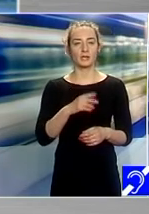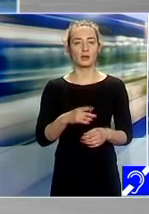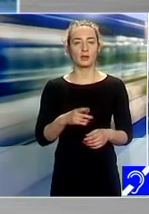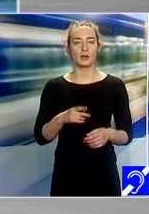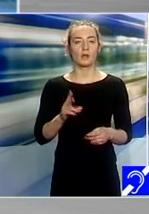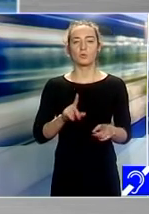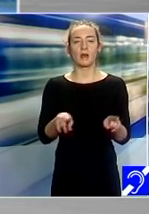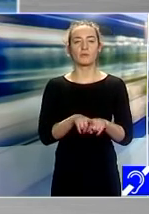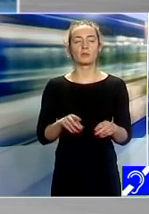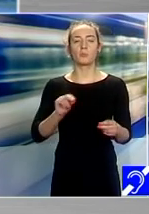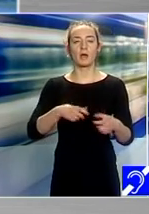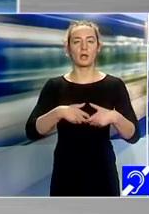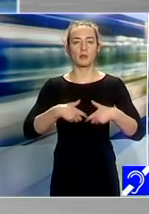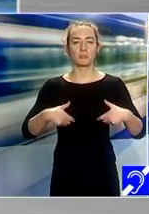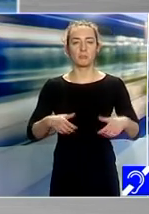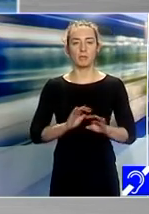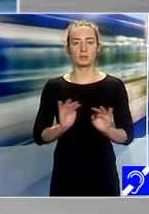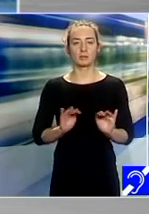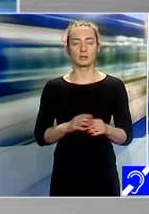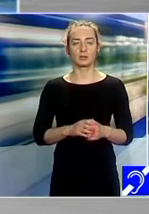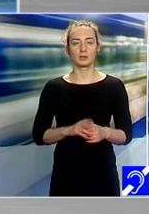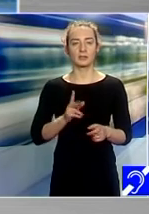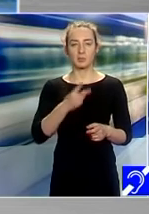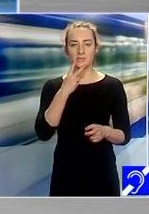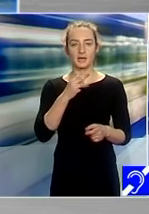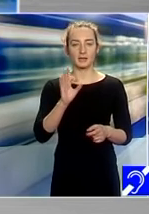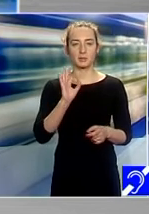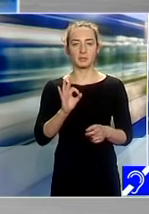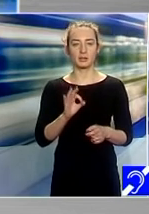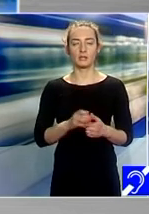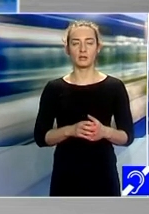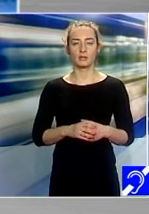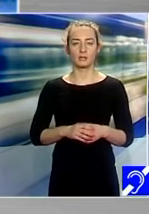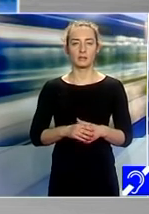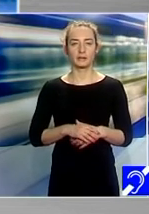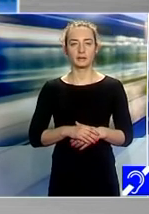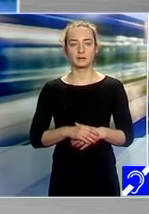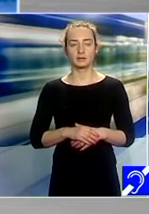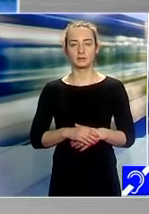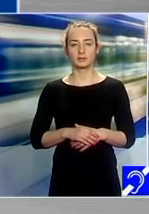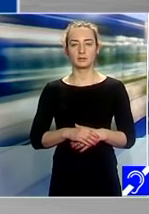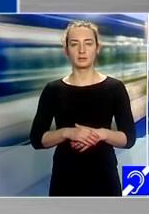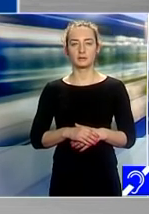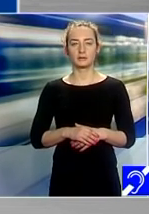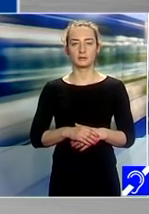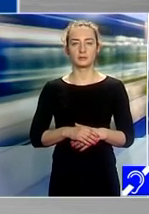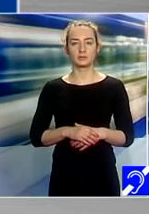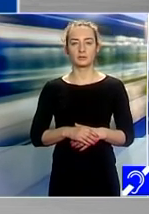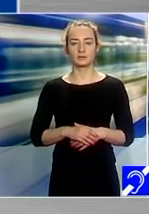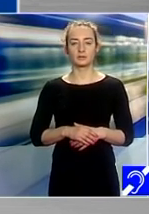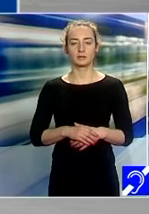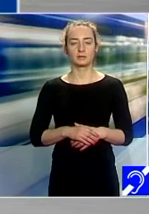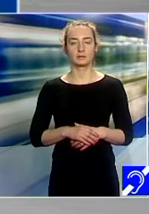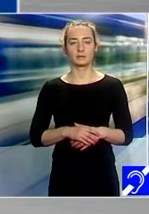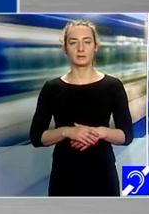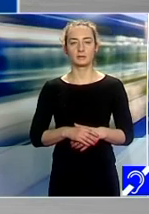sutien. Nu? Îi reconstruiești ceva ca să arate cât de cât armonios, de fapt și de drept. Da, fiindcă altfel deci, nu mai apelezi la operație. Deci